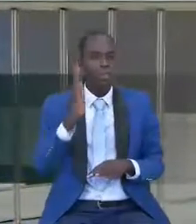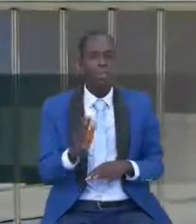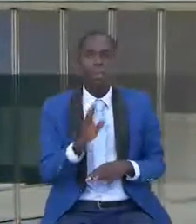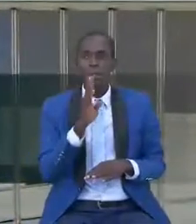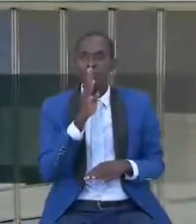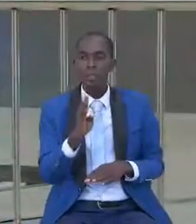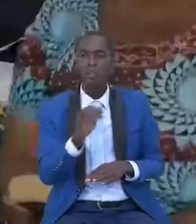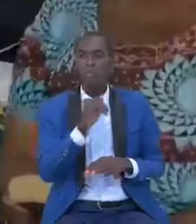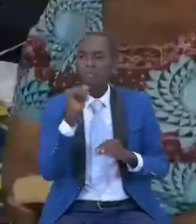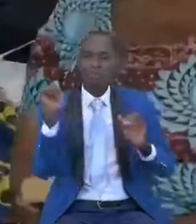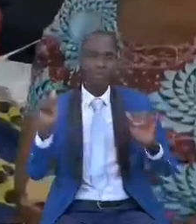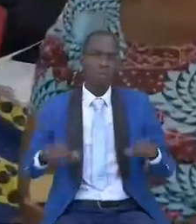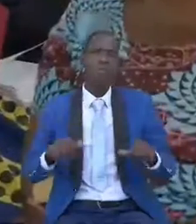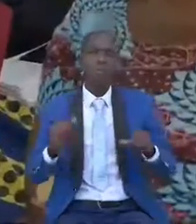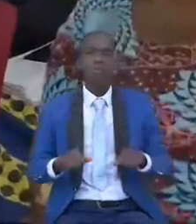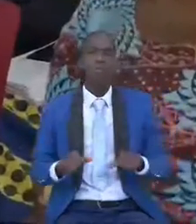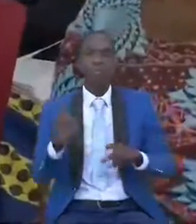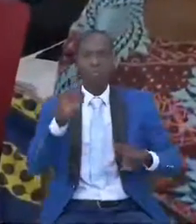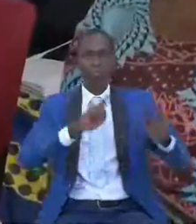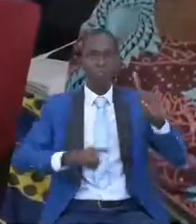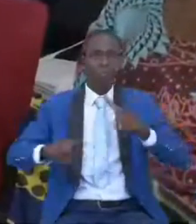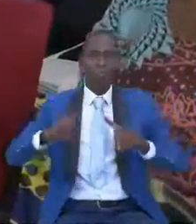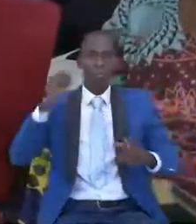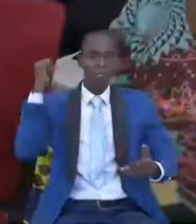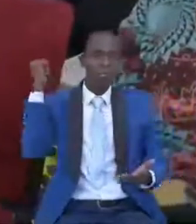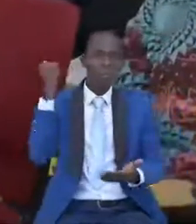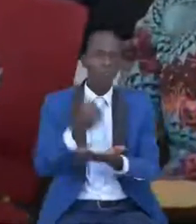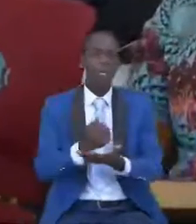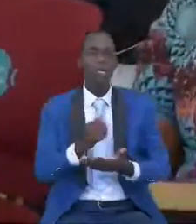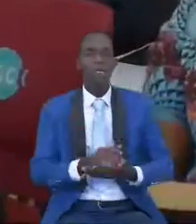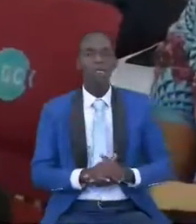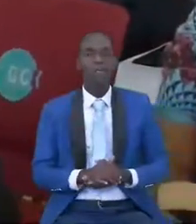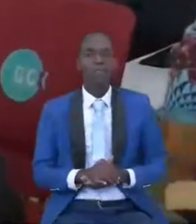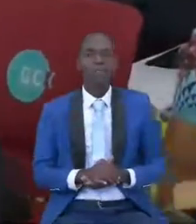impossible. Dis-le, amen.